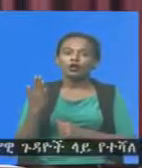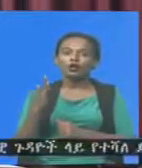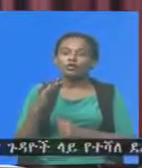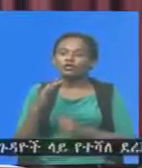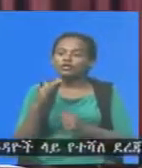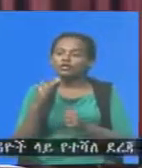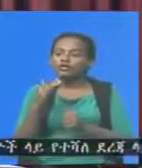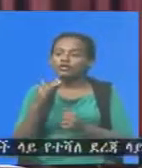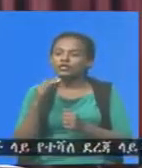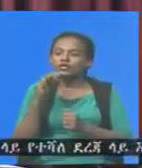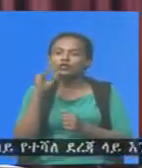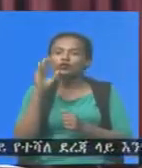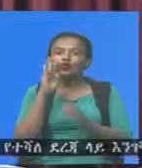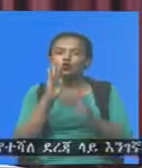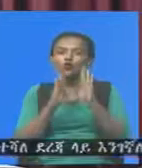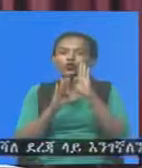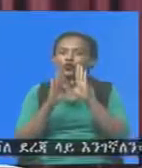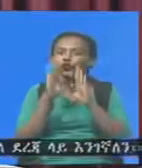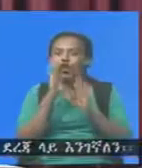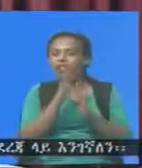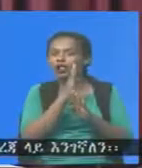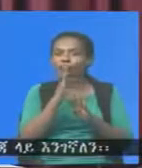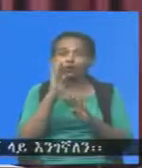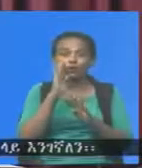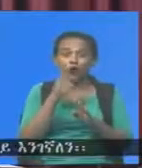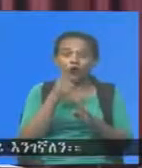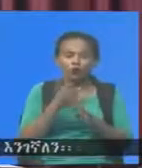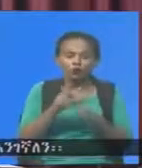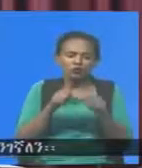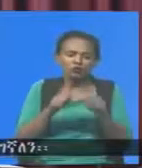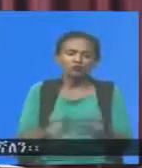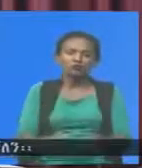ሲሸርቡና ሲዶሉት መዋላቸው ደግሞ ተጨማሪ በሽታ ነው።